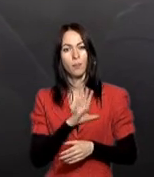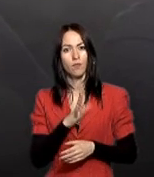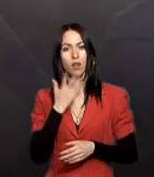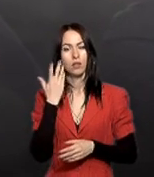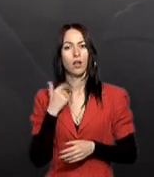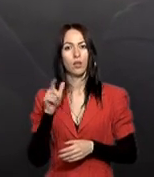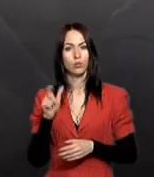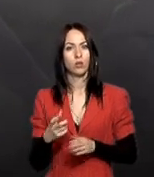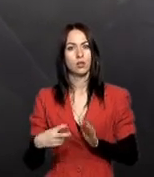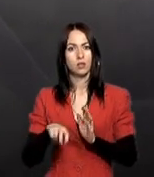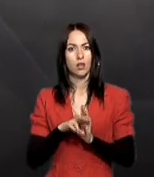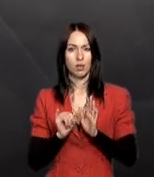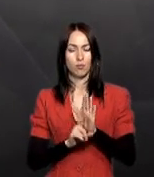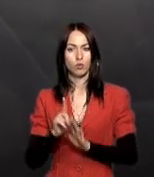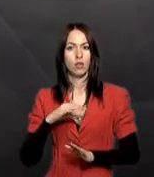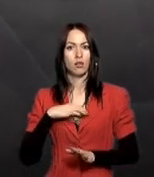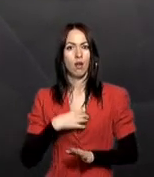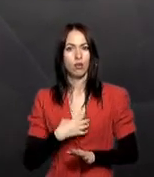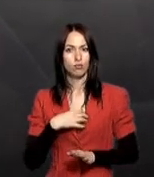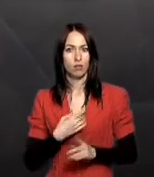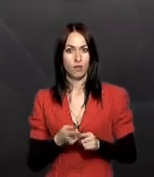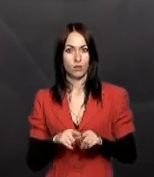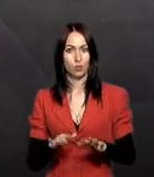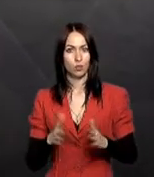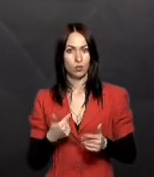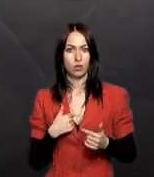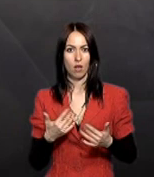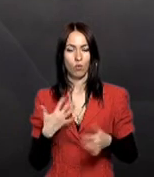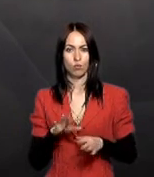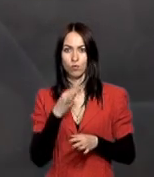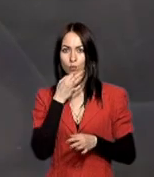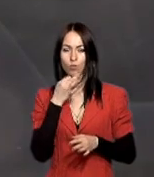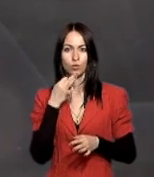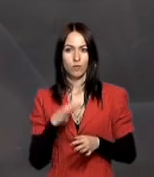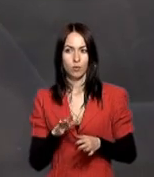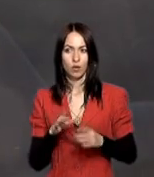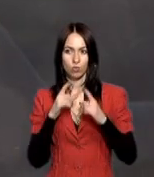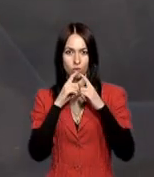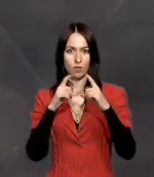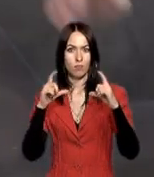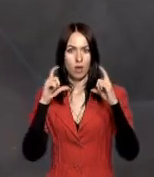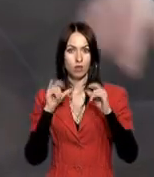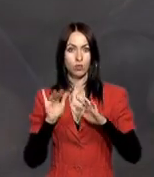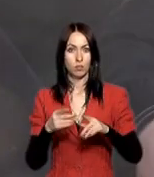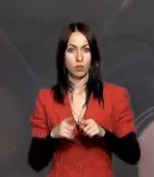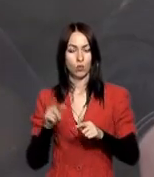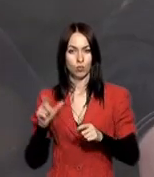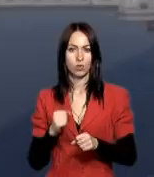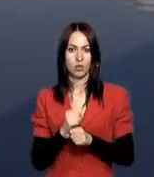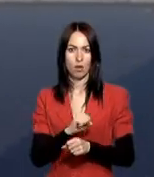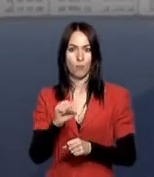Буває, коли людина сідає і починає кашляти. У цій ситуації я вже у будь-якому випадку надягаю маску і після цієї людини